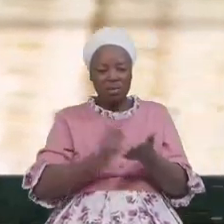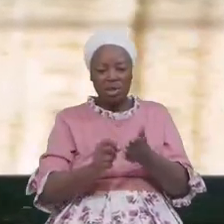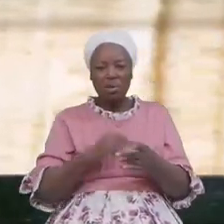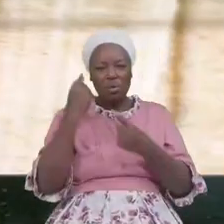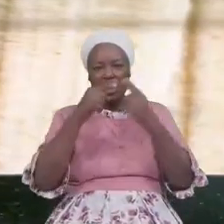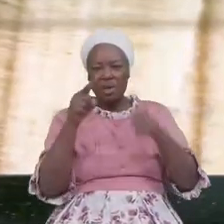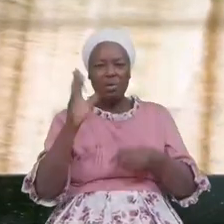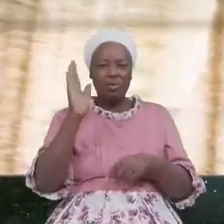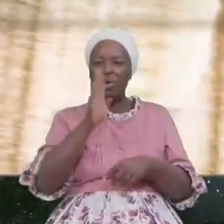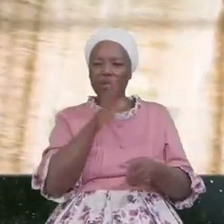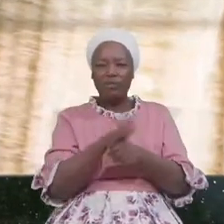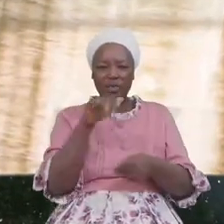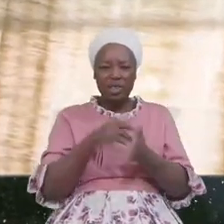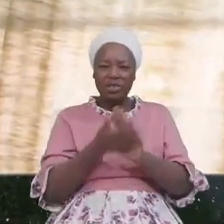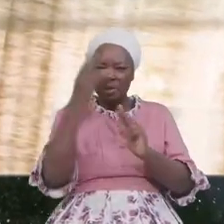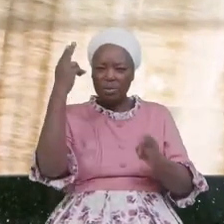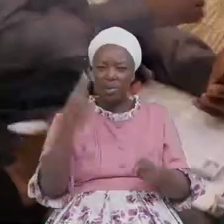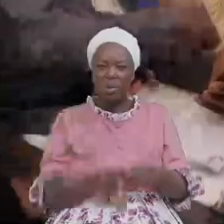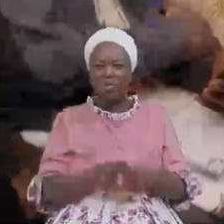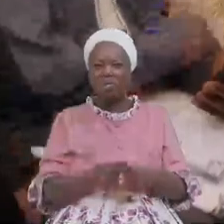seront accomplies au nom de Jésus.